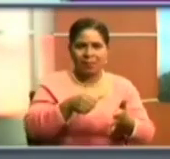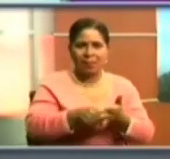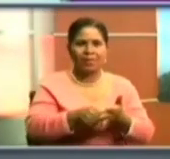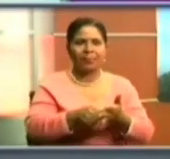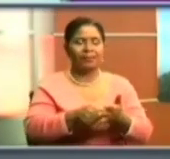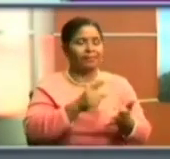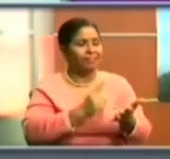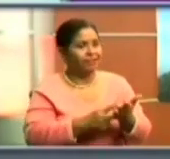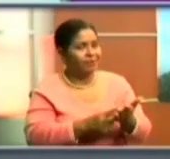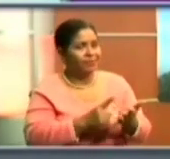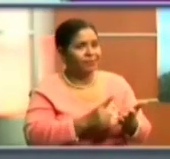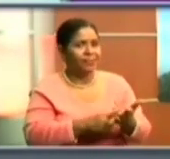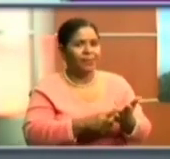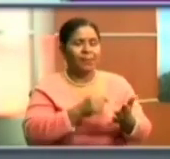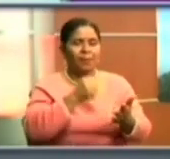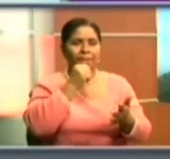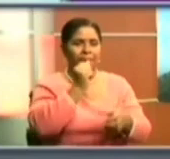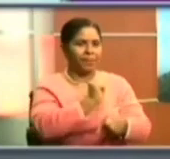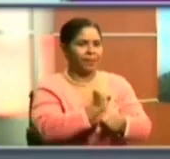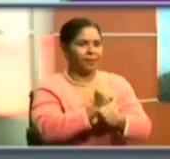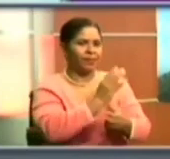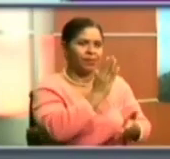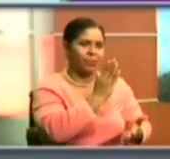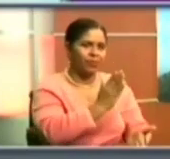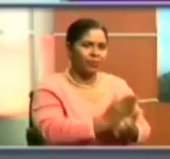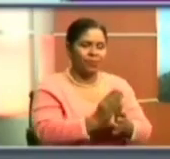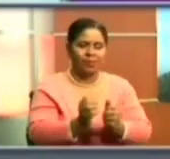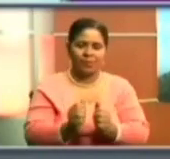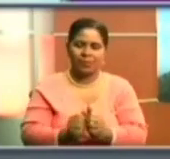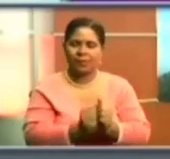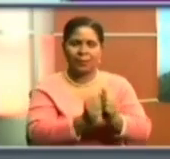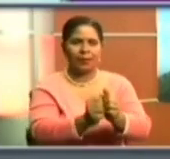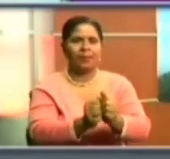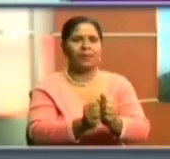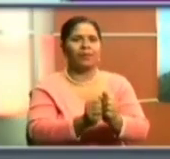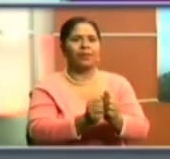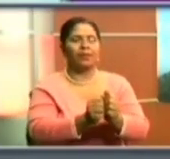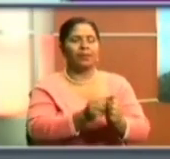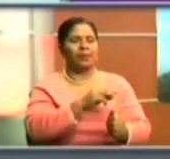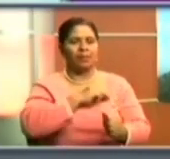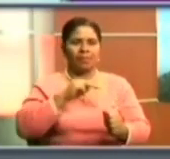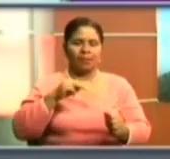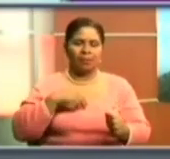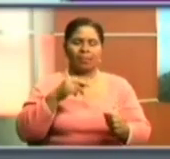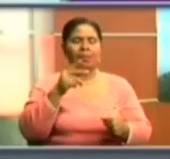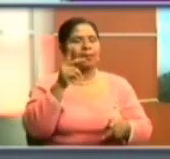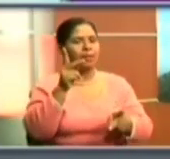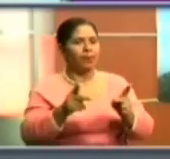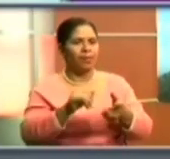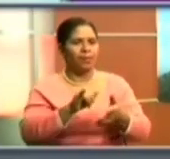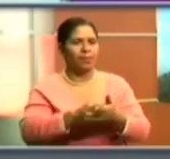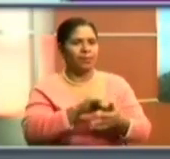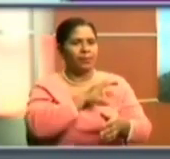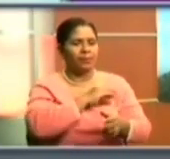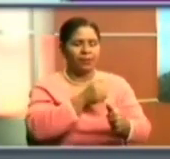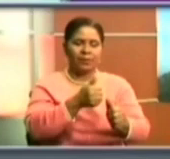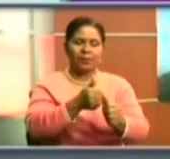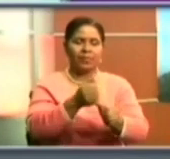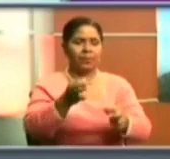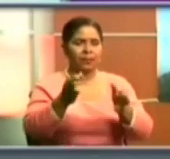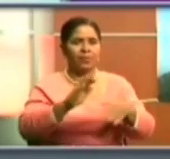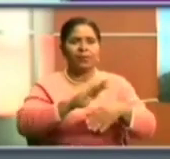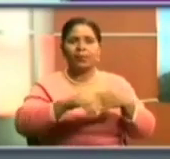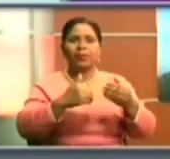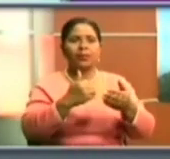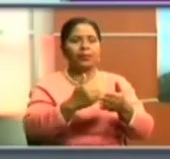mise en disponibilité, accompagnement pour policiers et membres population victimes et poursuite judiciaire. Pour tout